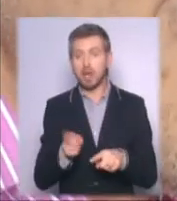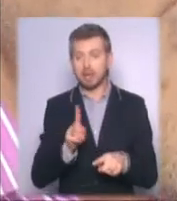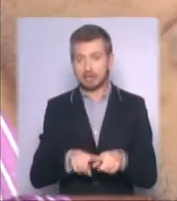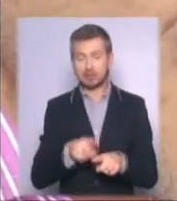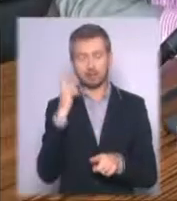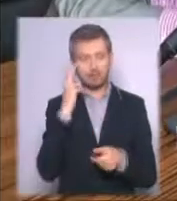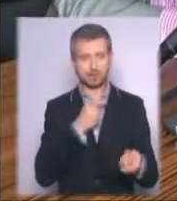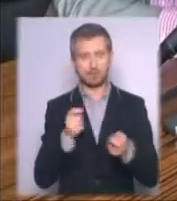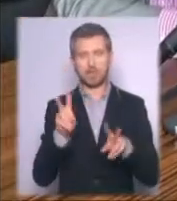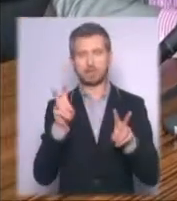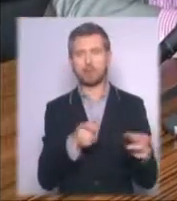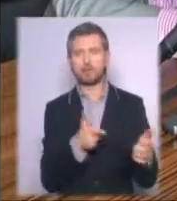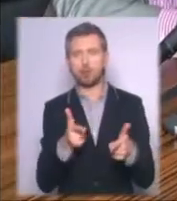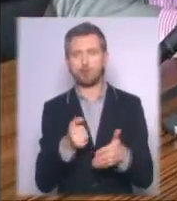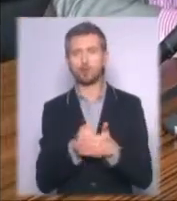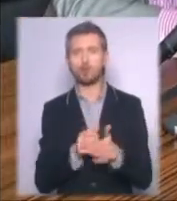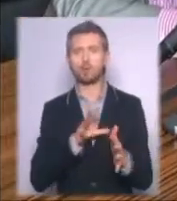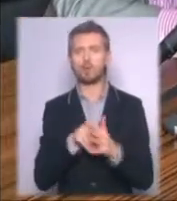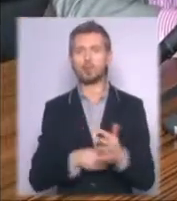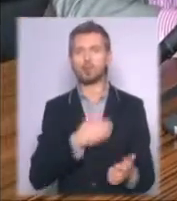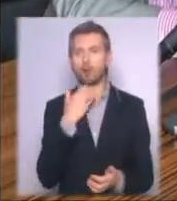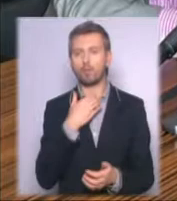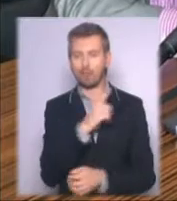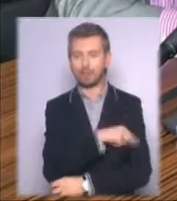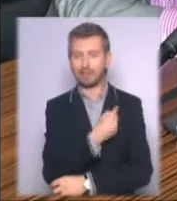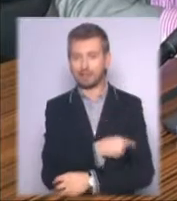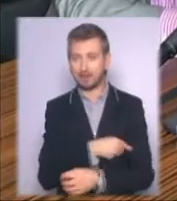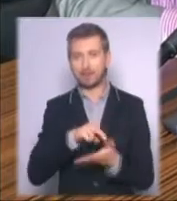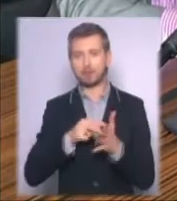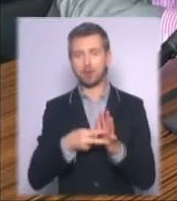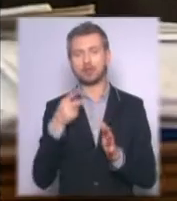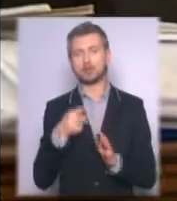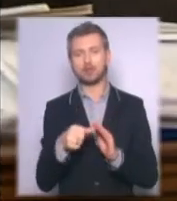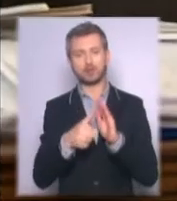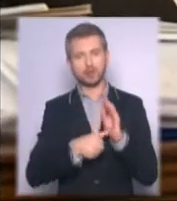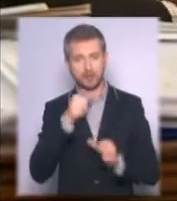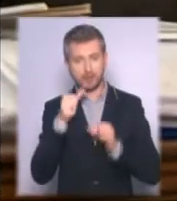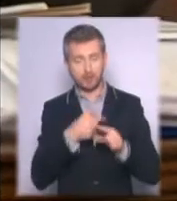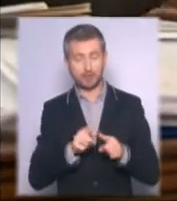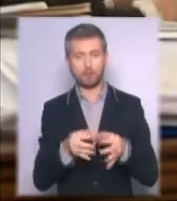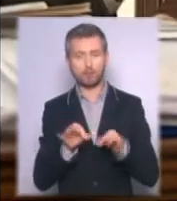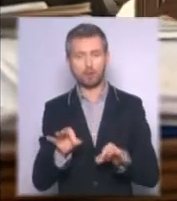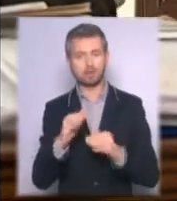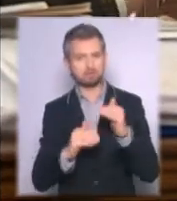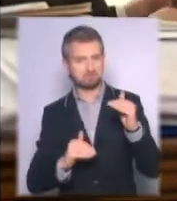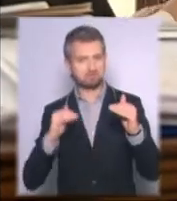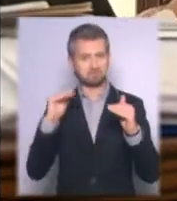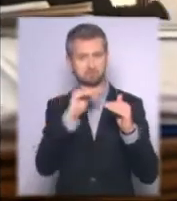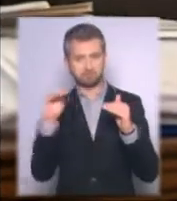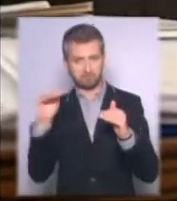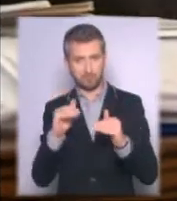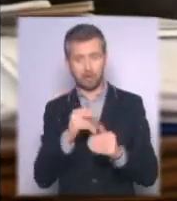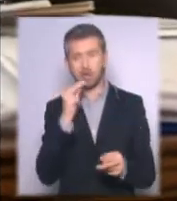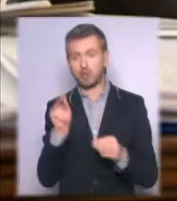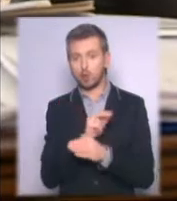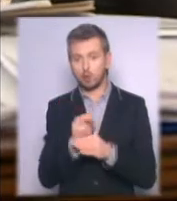до впровадження страхової медицини, запланованої на 2016 рік. Це дозволить перейти на вищий рівень лікування і підняти престиж